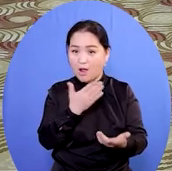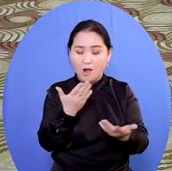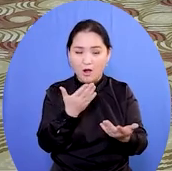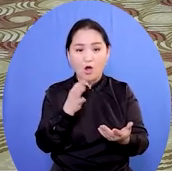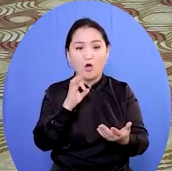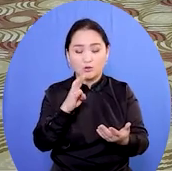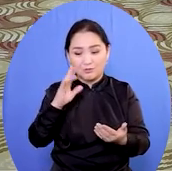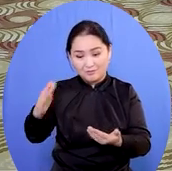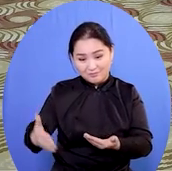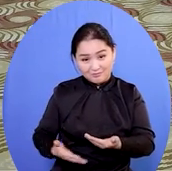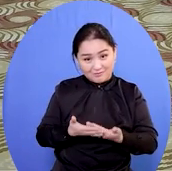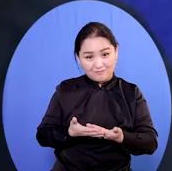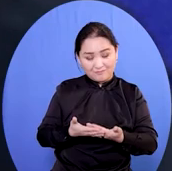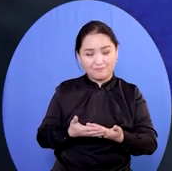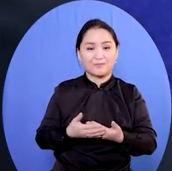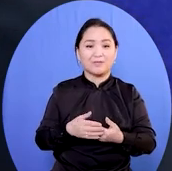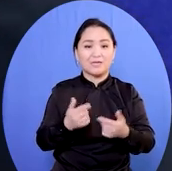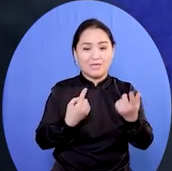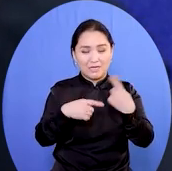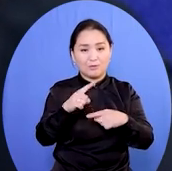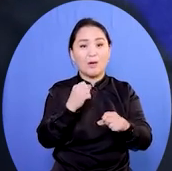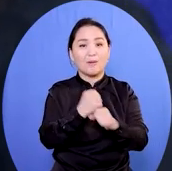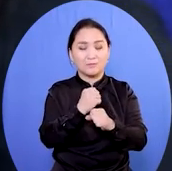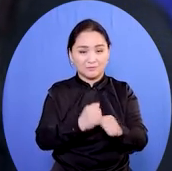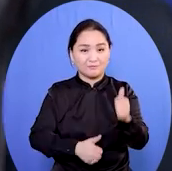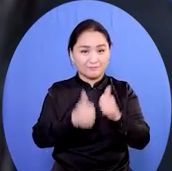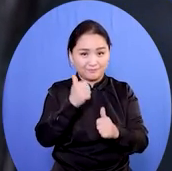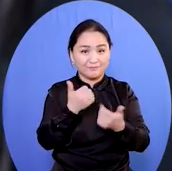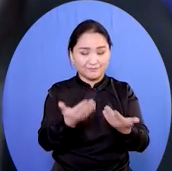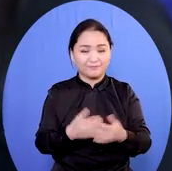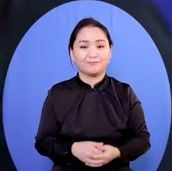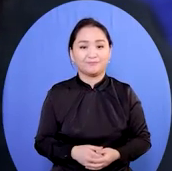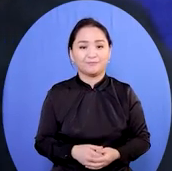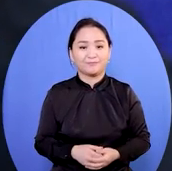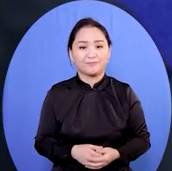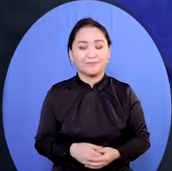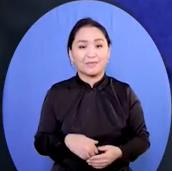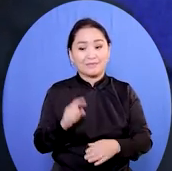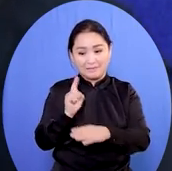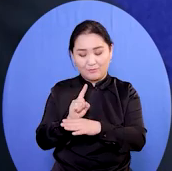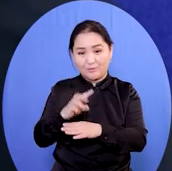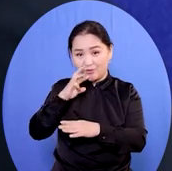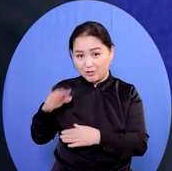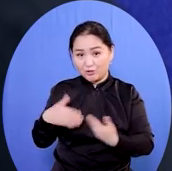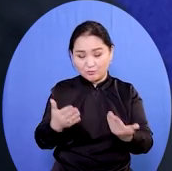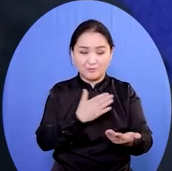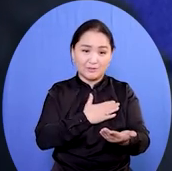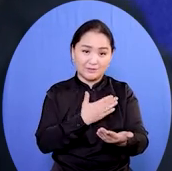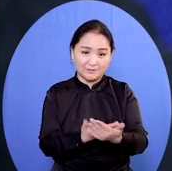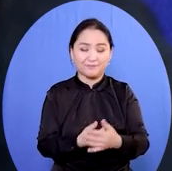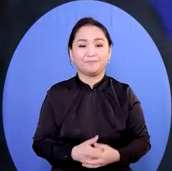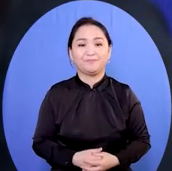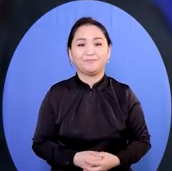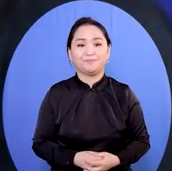хүмүүсийн аж амьдралд нь дэм болж улмыг хамжилт гаргаж ажиллахыг та бүхнээсээ хүсье. Тэгээ бид зав гаргаж мэдээлэл өгсөнд тун их